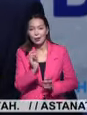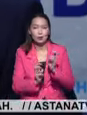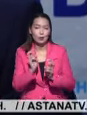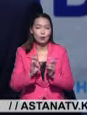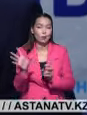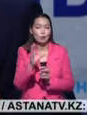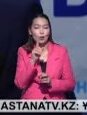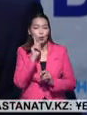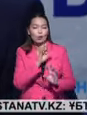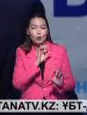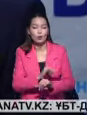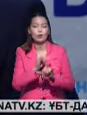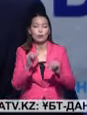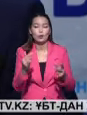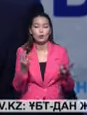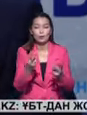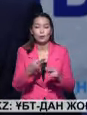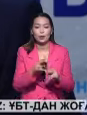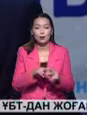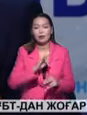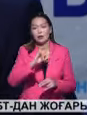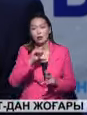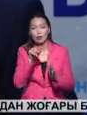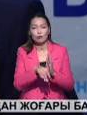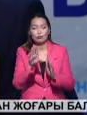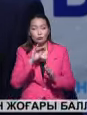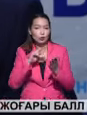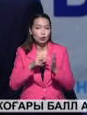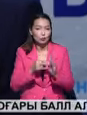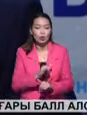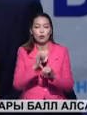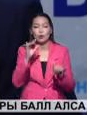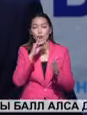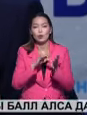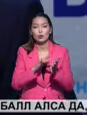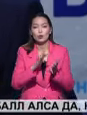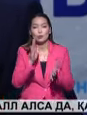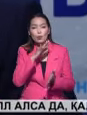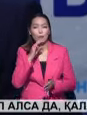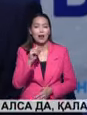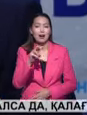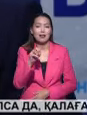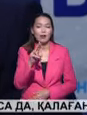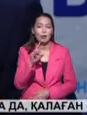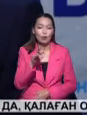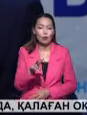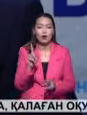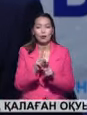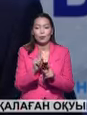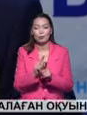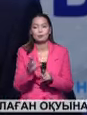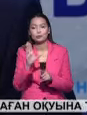барынша ұлғайту керек. Сондай-ақ ішкі әуе рейстерінің санын көбейту жоспарда бар. Туристер көп болатын Алакөл, Каспий теңізі, Щучинск